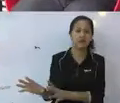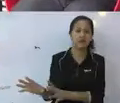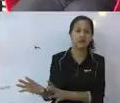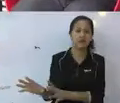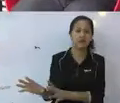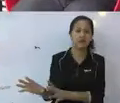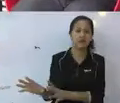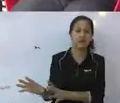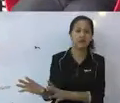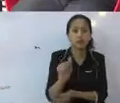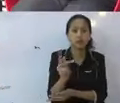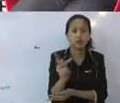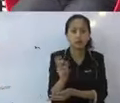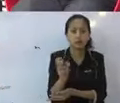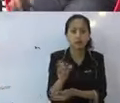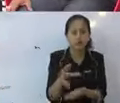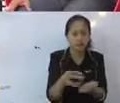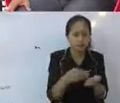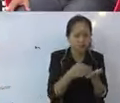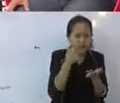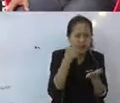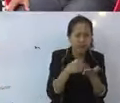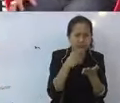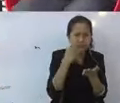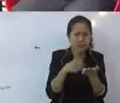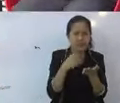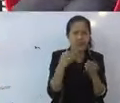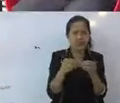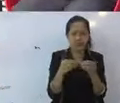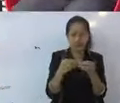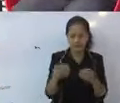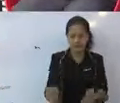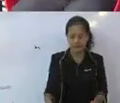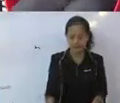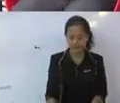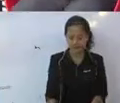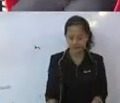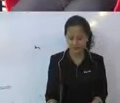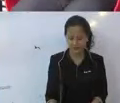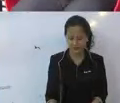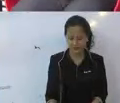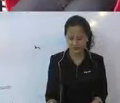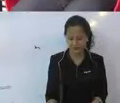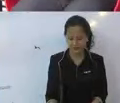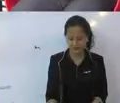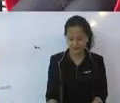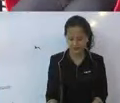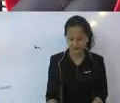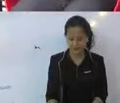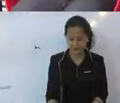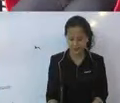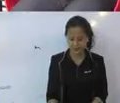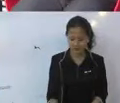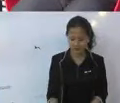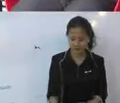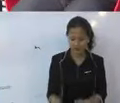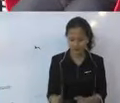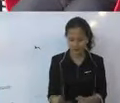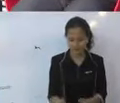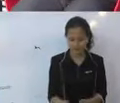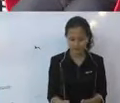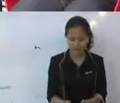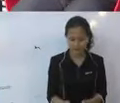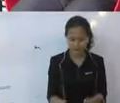nga. Mauhalos, mauubos ng ano eh. Oo, no? Pero pag ano, pag nandyan na yung, nandyan yung